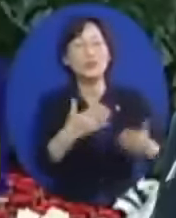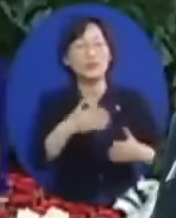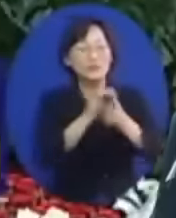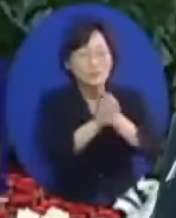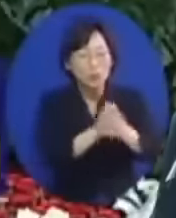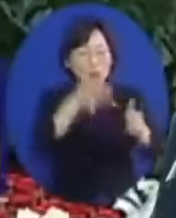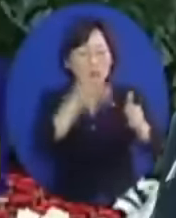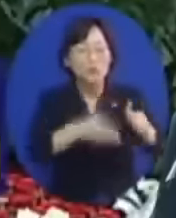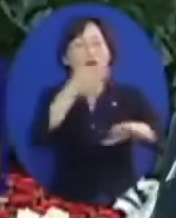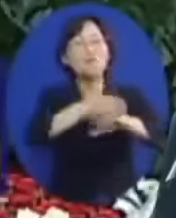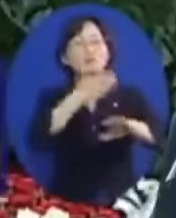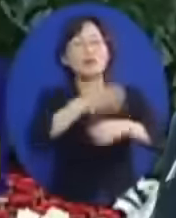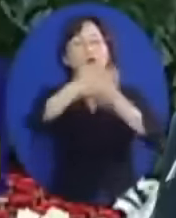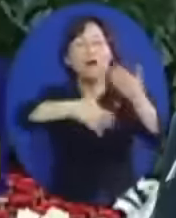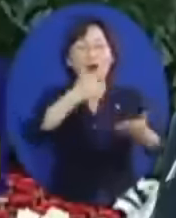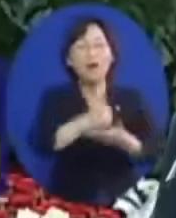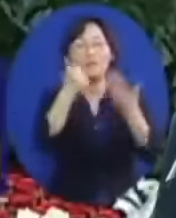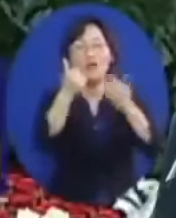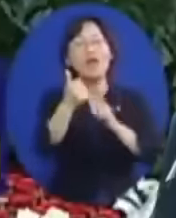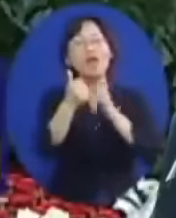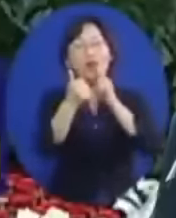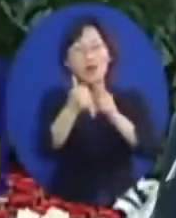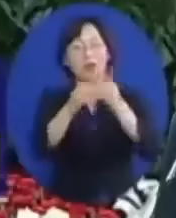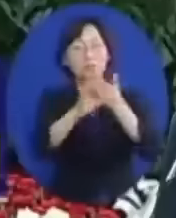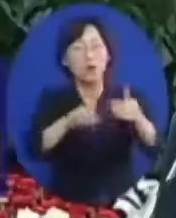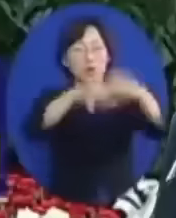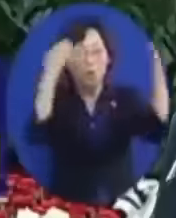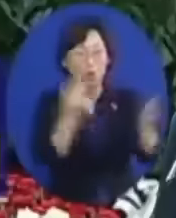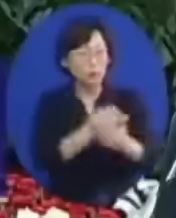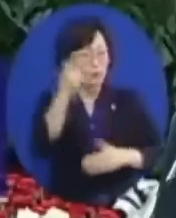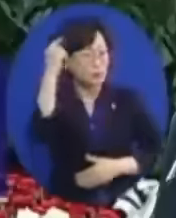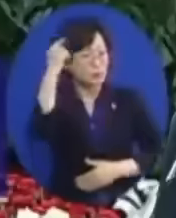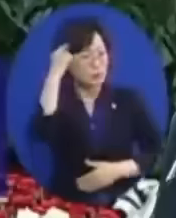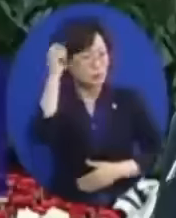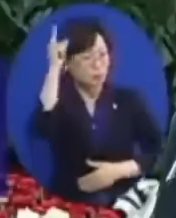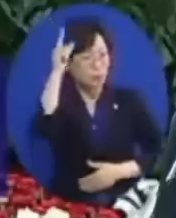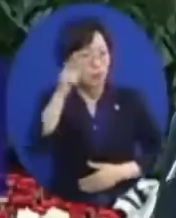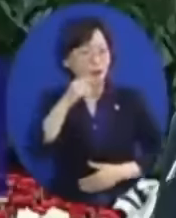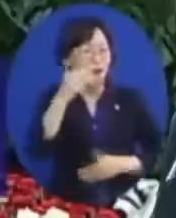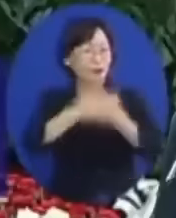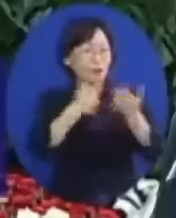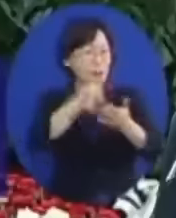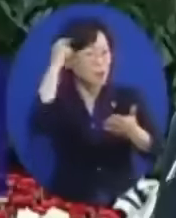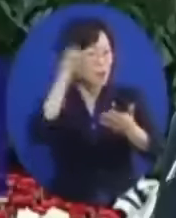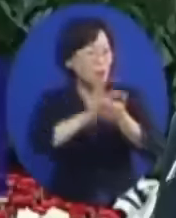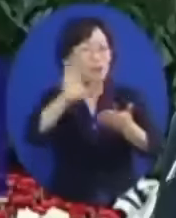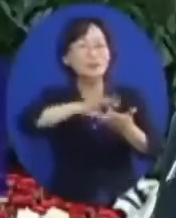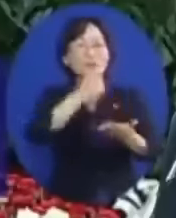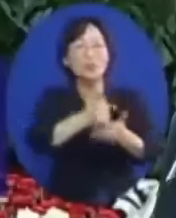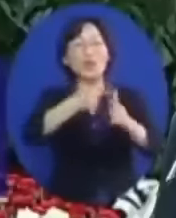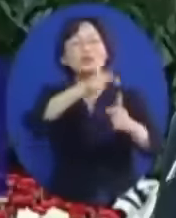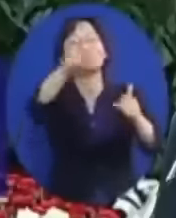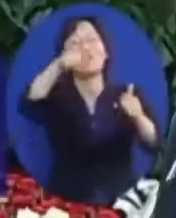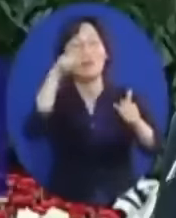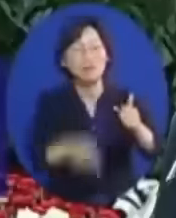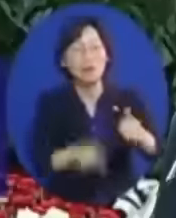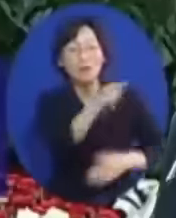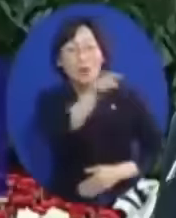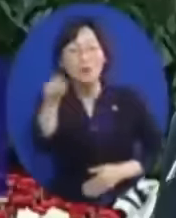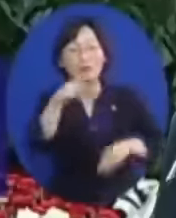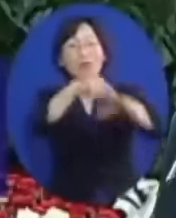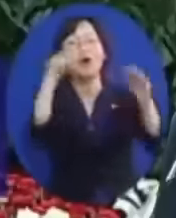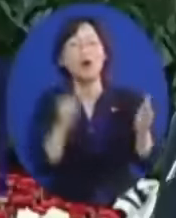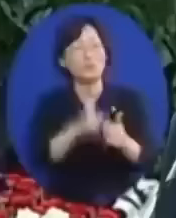구할 것을 감사함으로 하나님께 아뢰라. 그리하면 모든 지각에 뛰어난 하나님의 평강이 그리스도 예수 안에서 너희 마음과 생각을